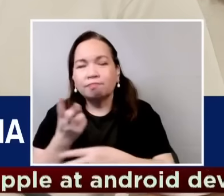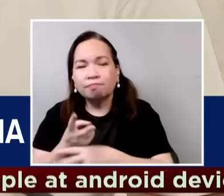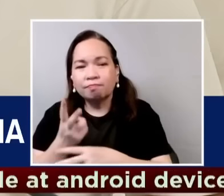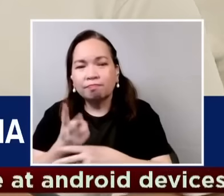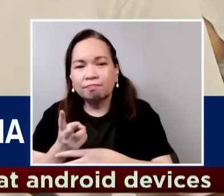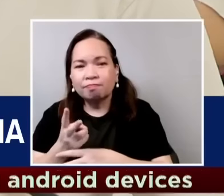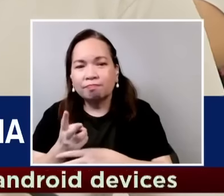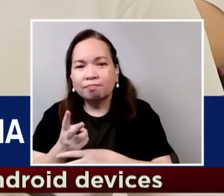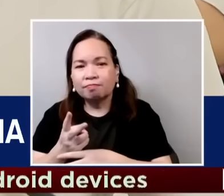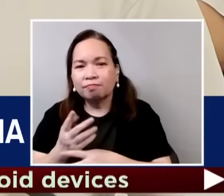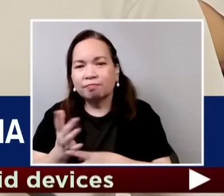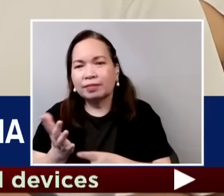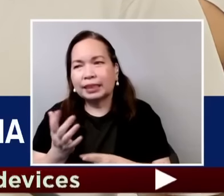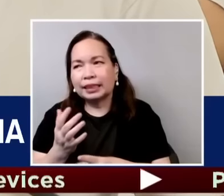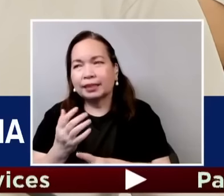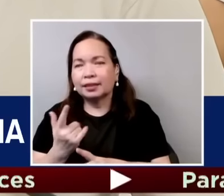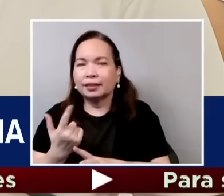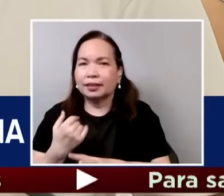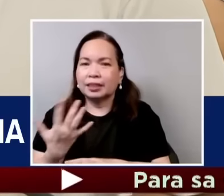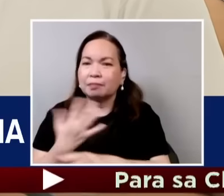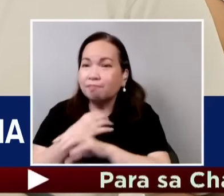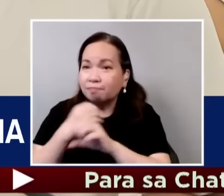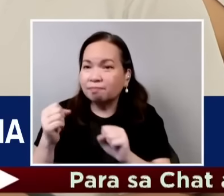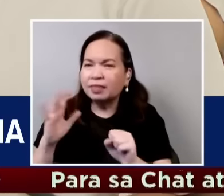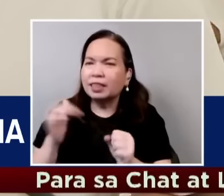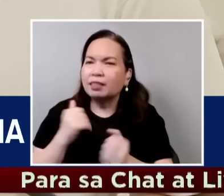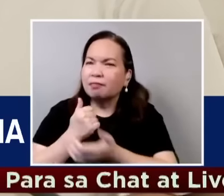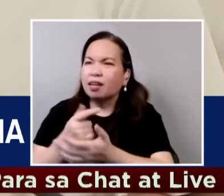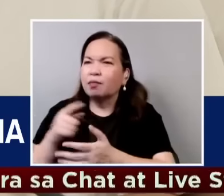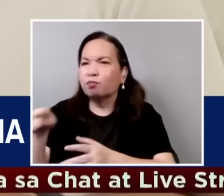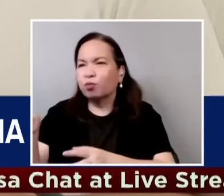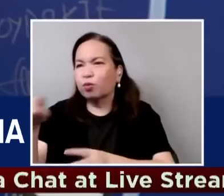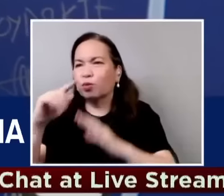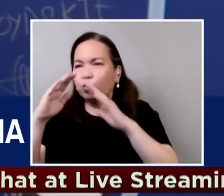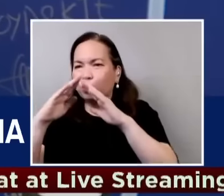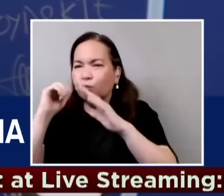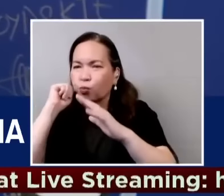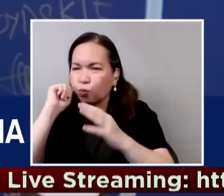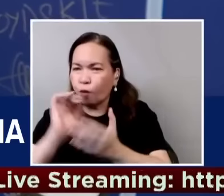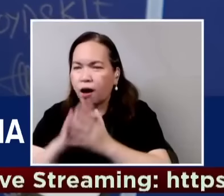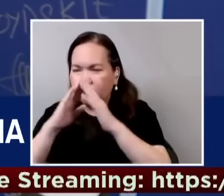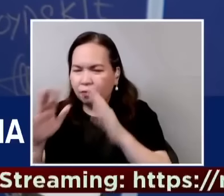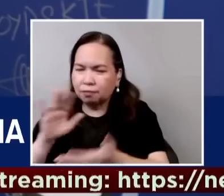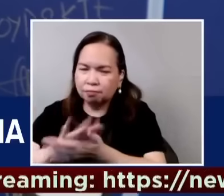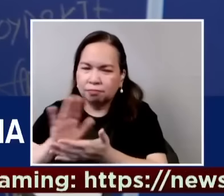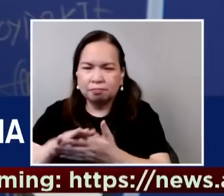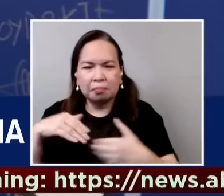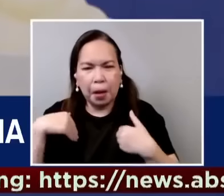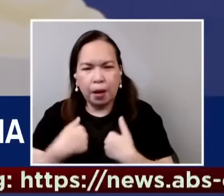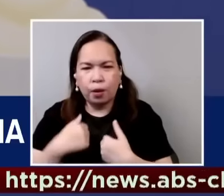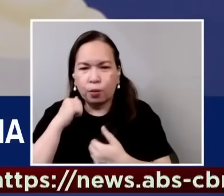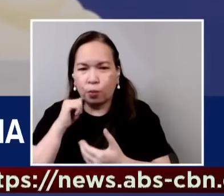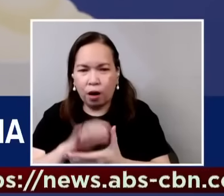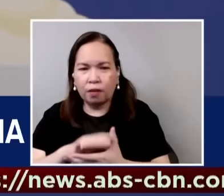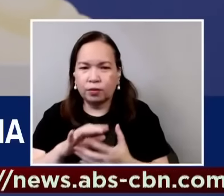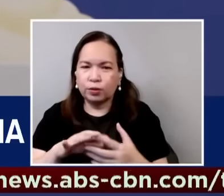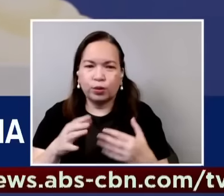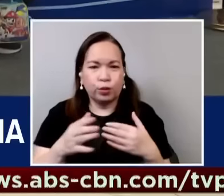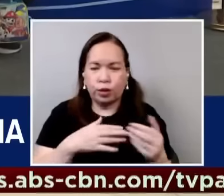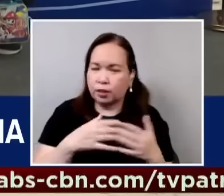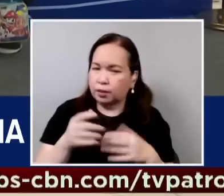award namin sa kanila, makatulong siyempre sa gawain bahay, pagod yung mga ating mga misis. Anumang oras pwedeng maging bida sa kusina ang